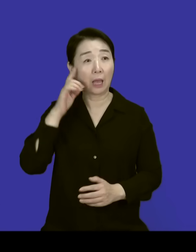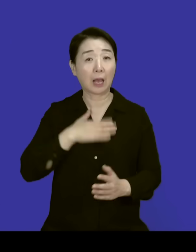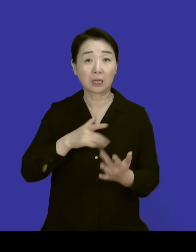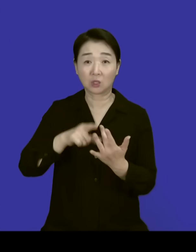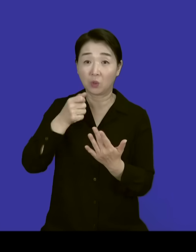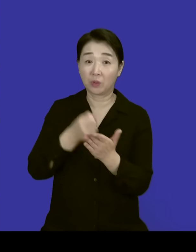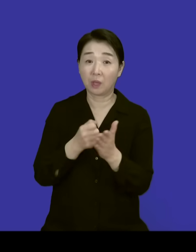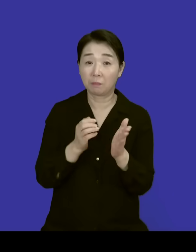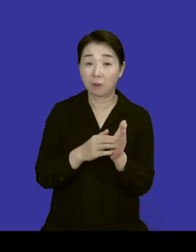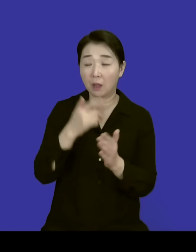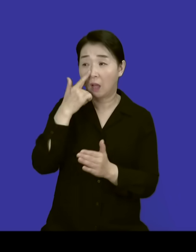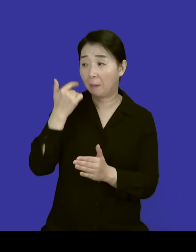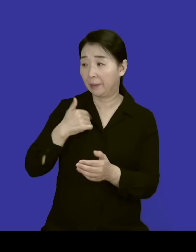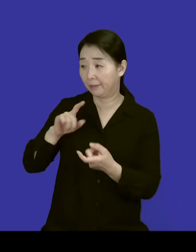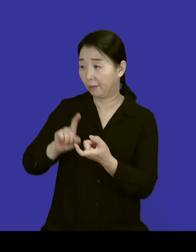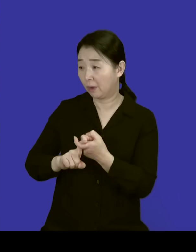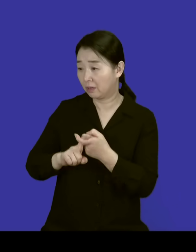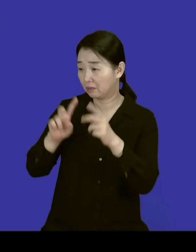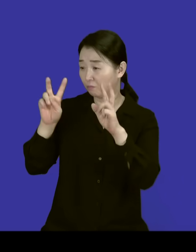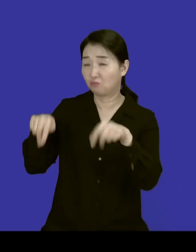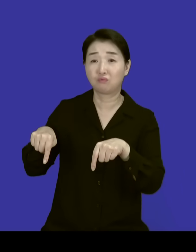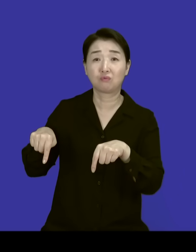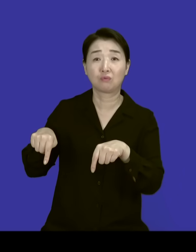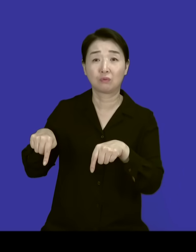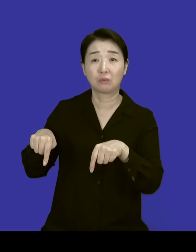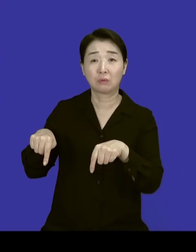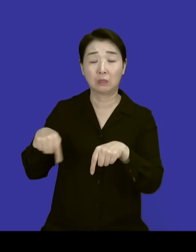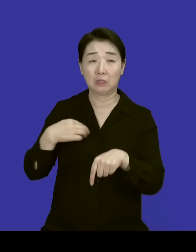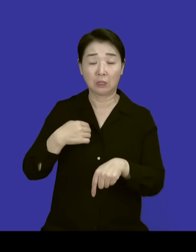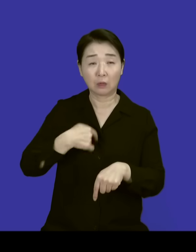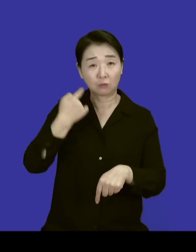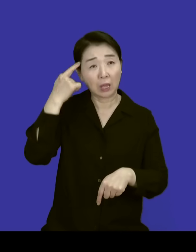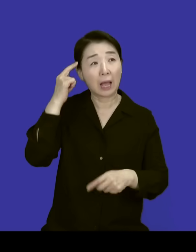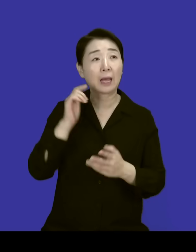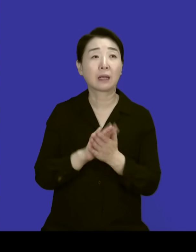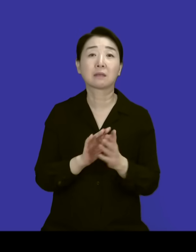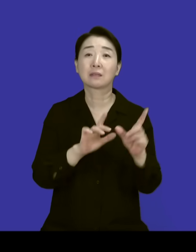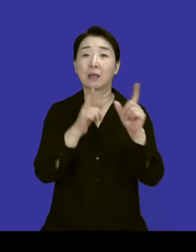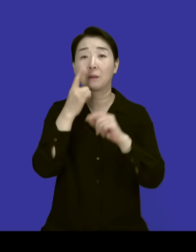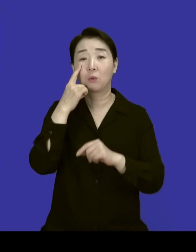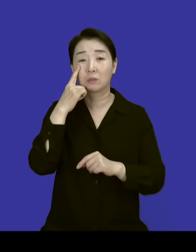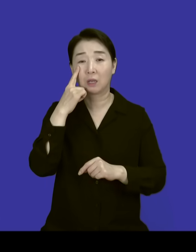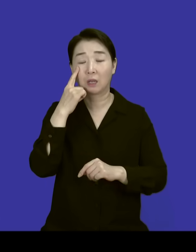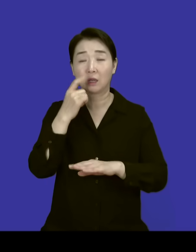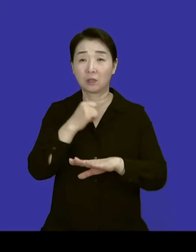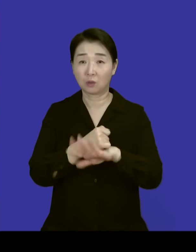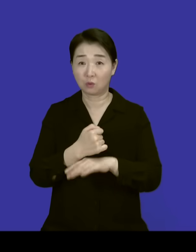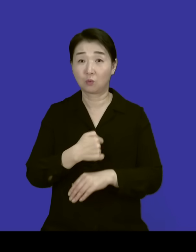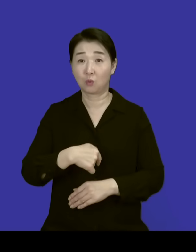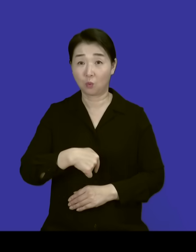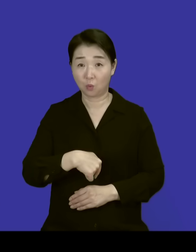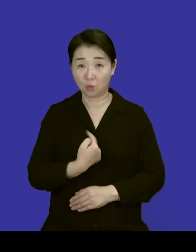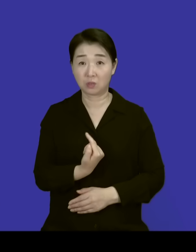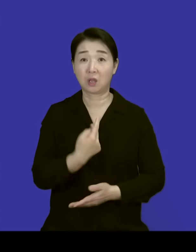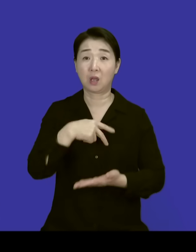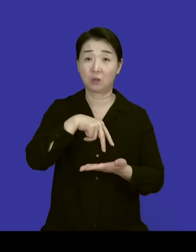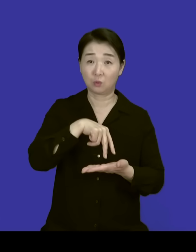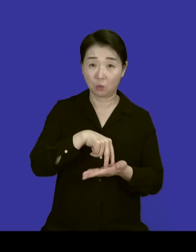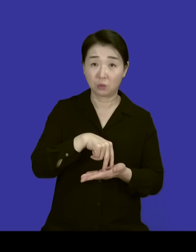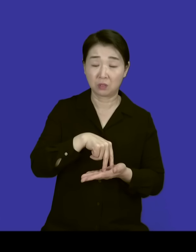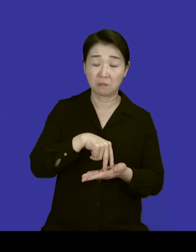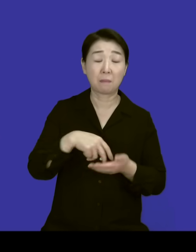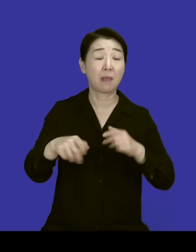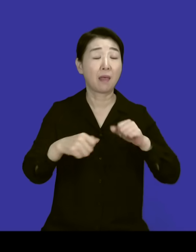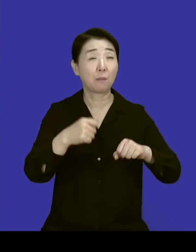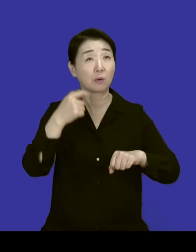네. 어제가 아버지 나한테 관심이 없고 내가 한번 살아보자. 그래서 혼자 이제 한번 나가서 진짜로 한번